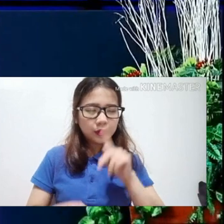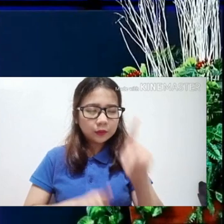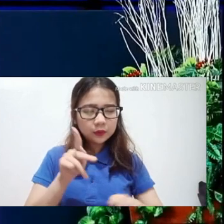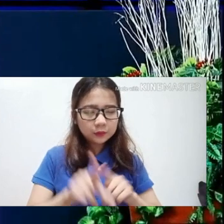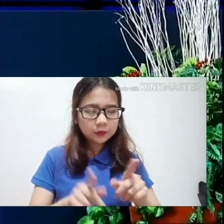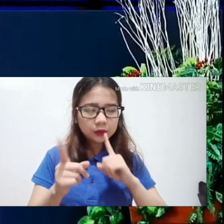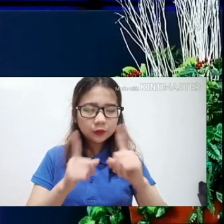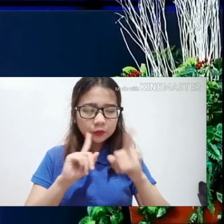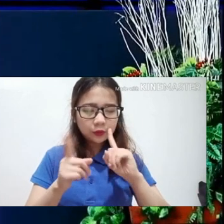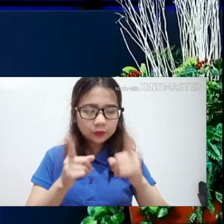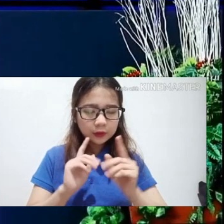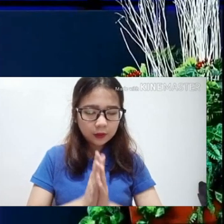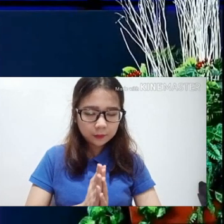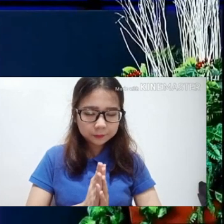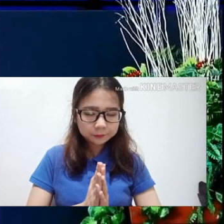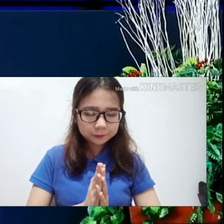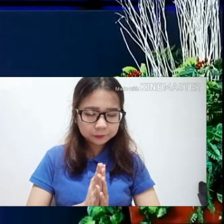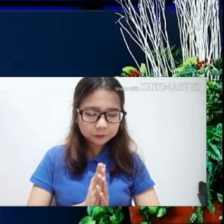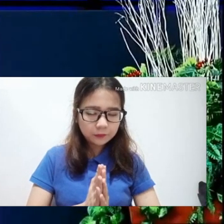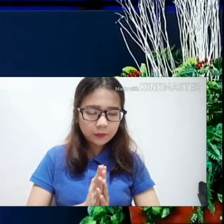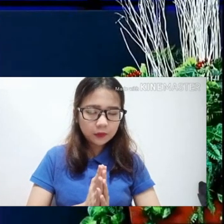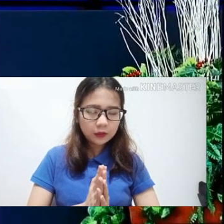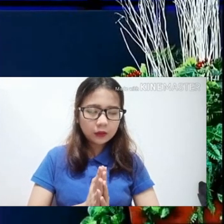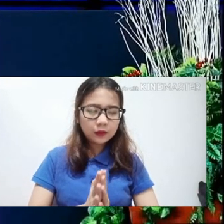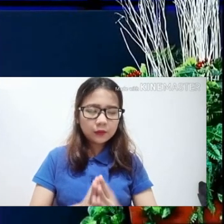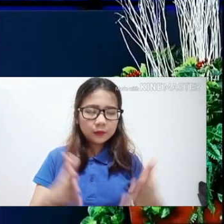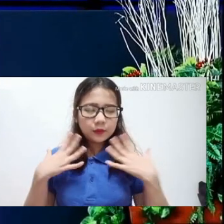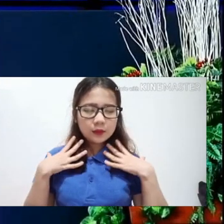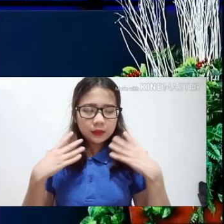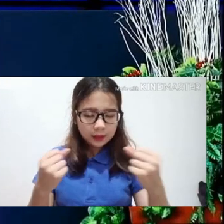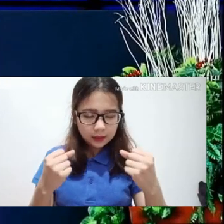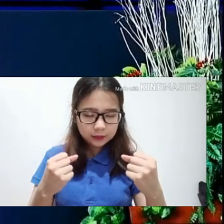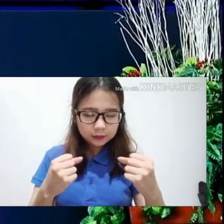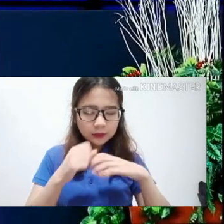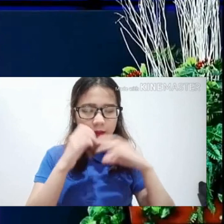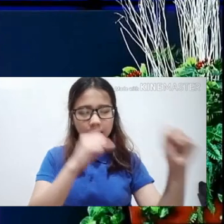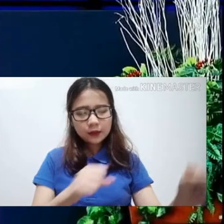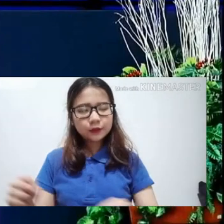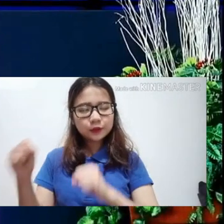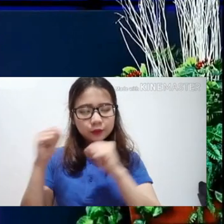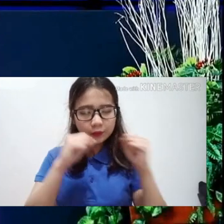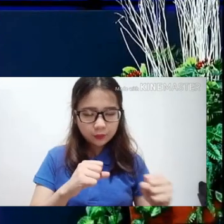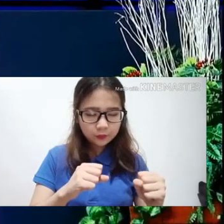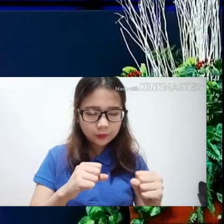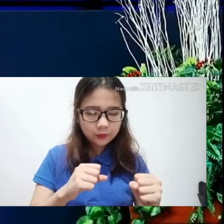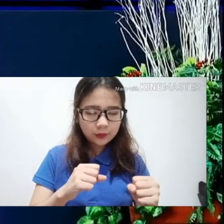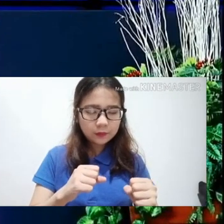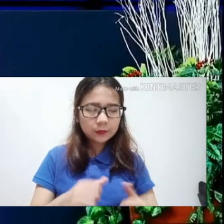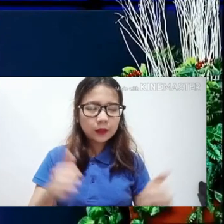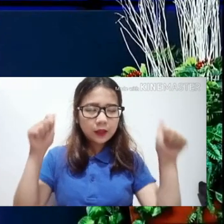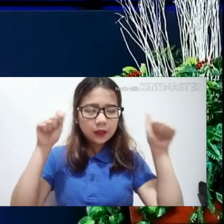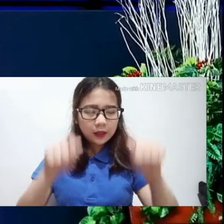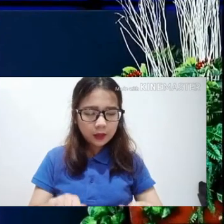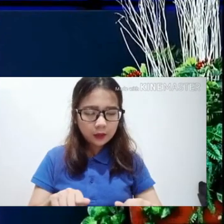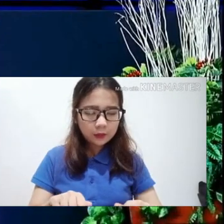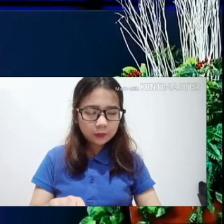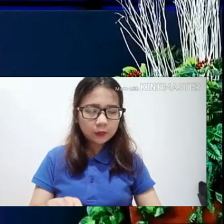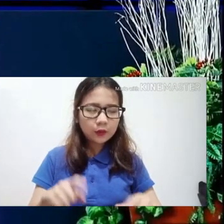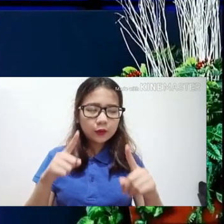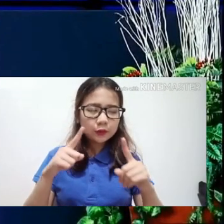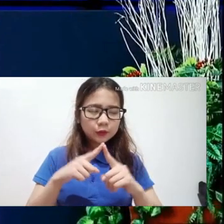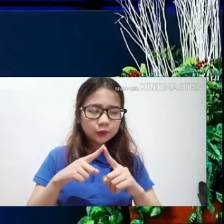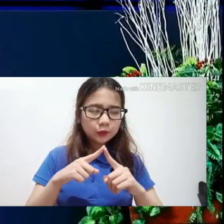nila. But I pray, O Lord God, that they would be healthy, that they would be strong, O Lord, that they may be able to